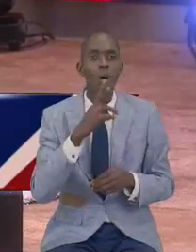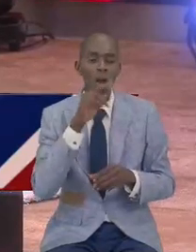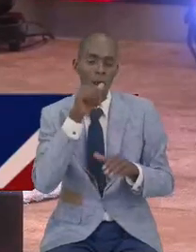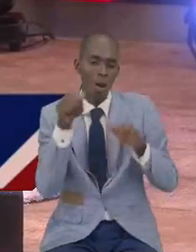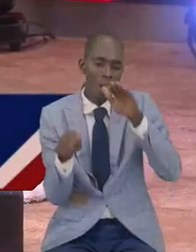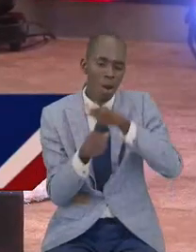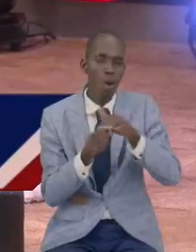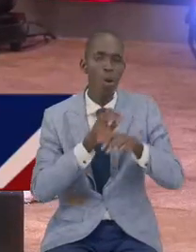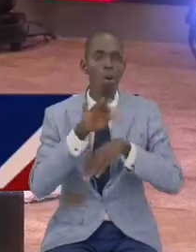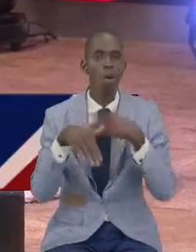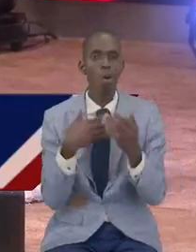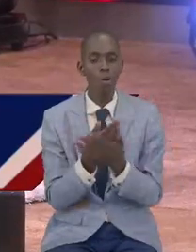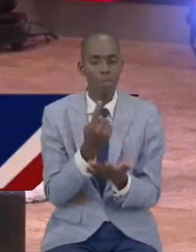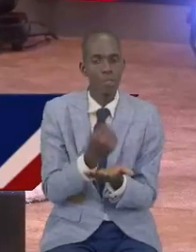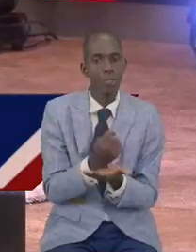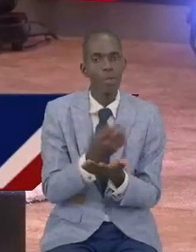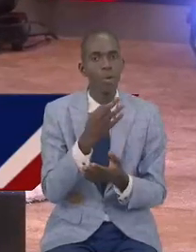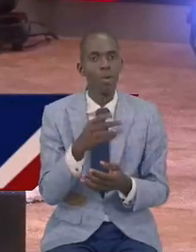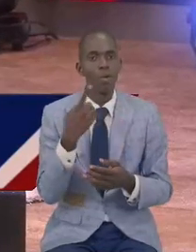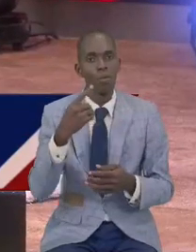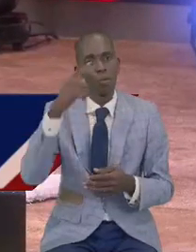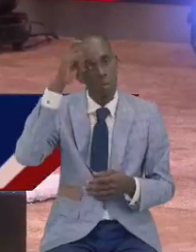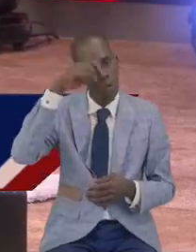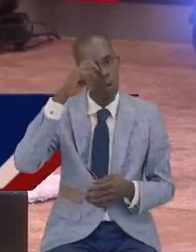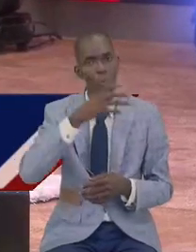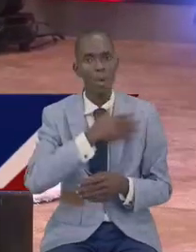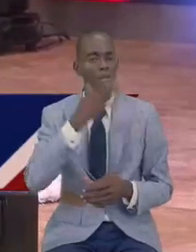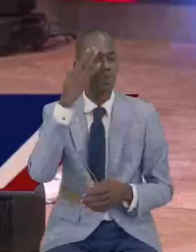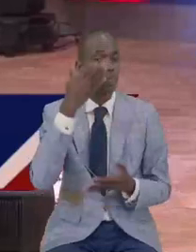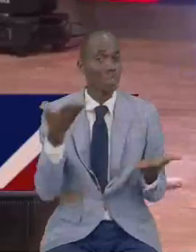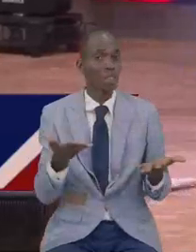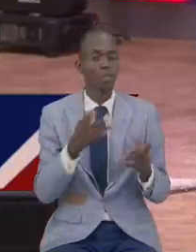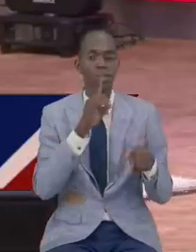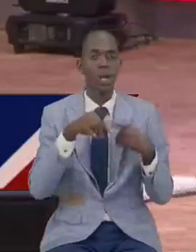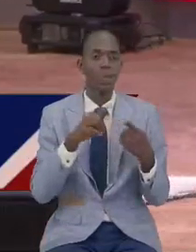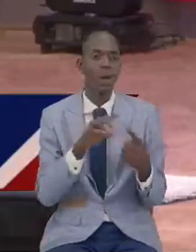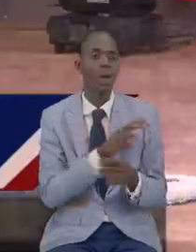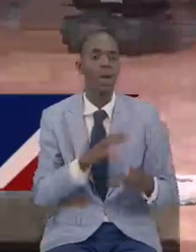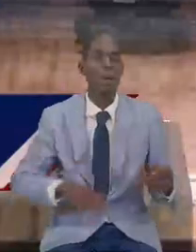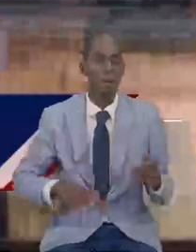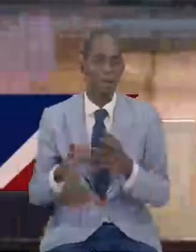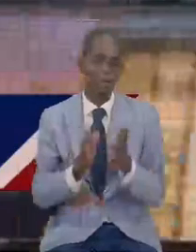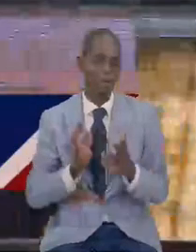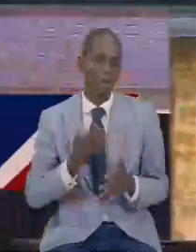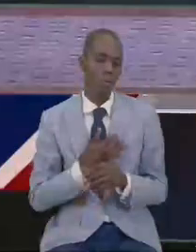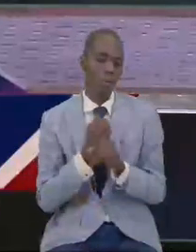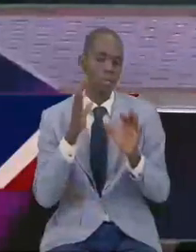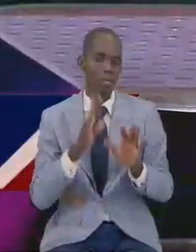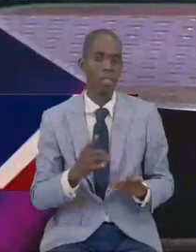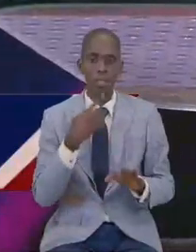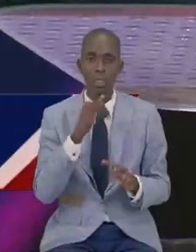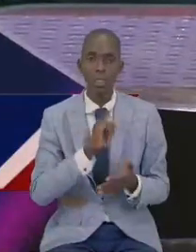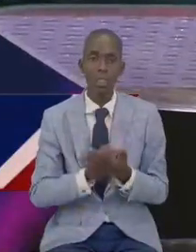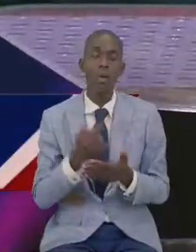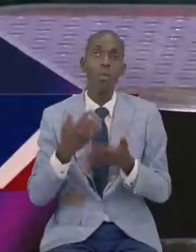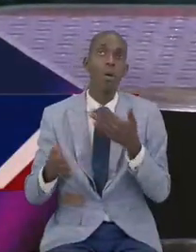sont cachés tous les trésors de la sagesse et de la science. Cela parle de Christ notre Sauveur. Tout ce que nous lui demandons,